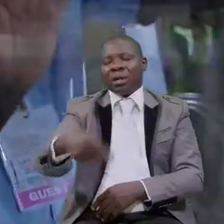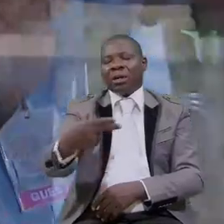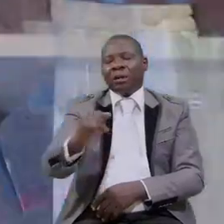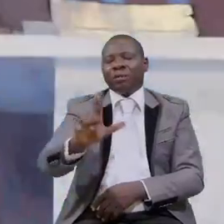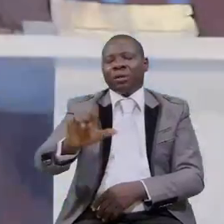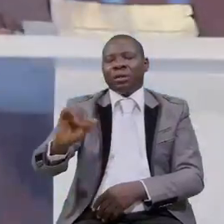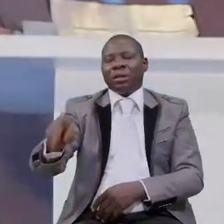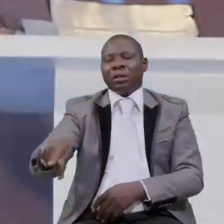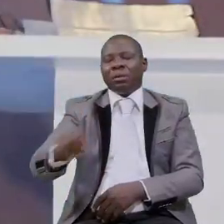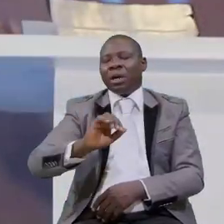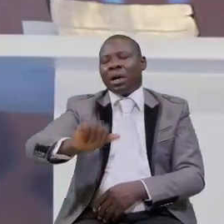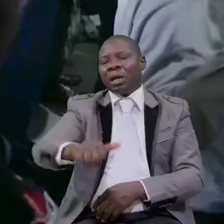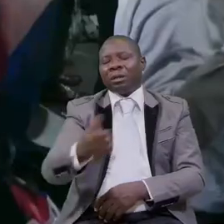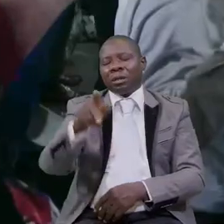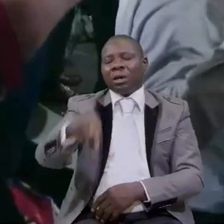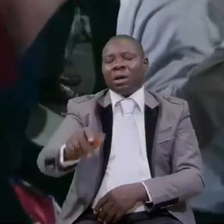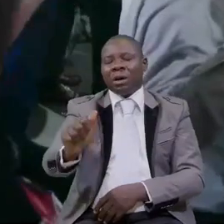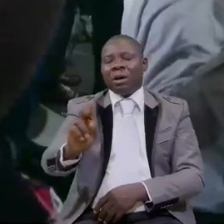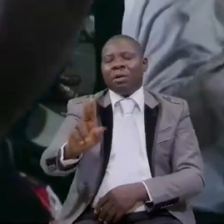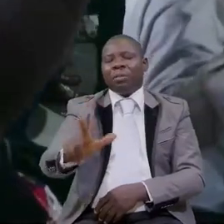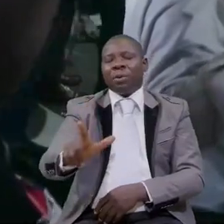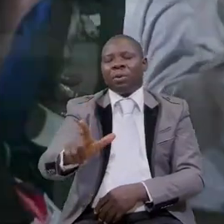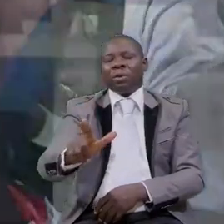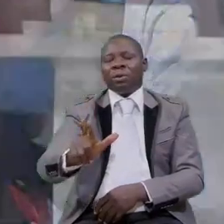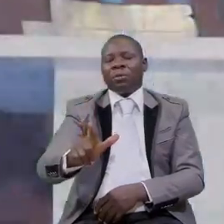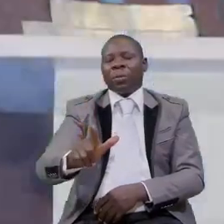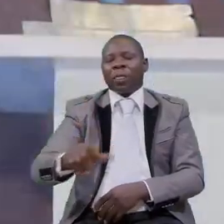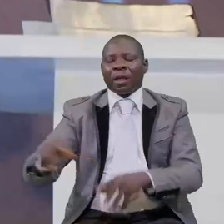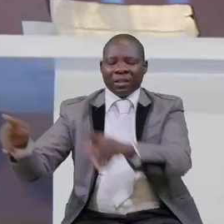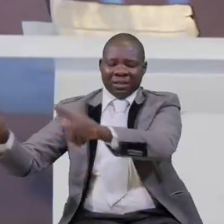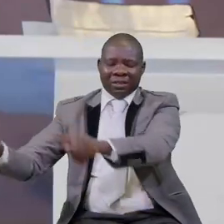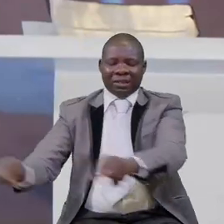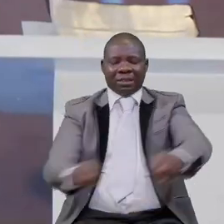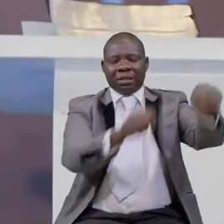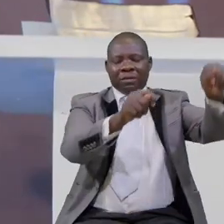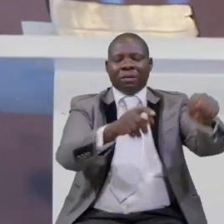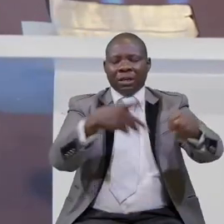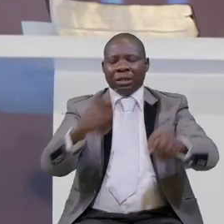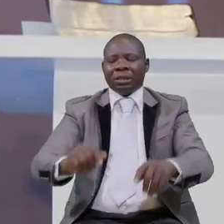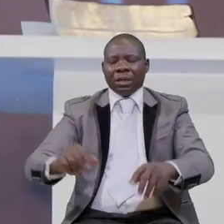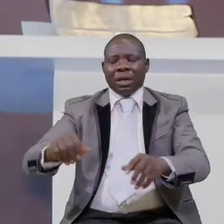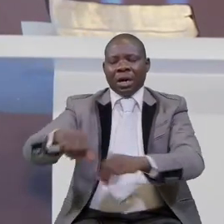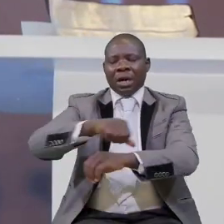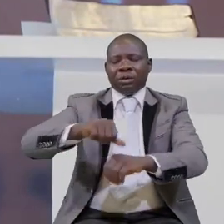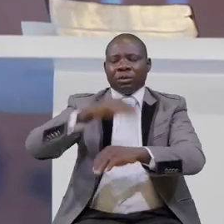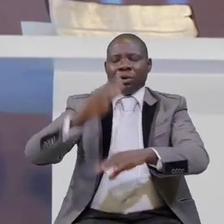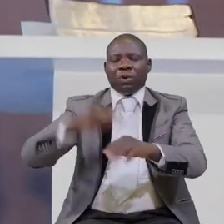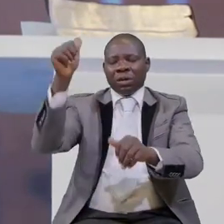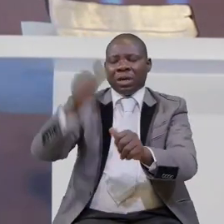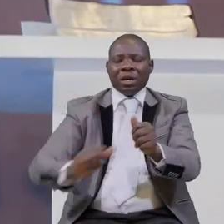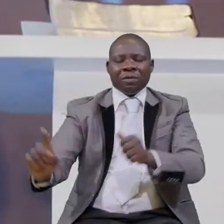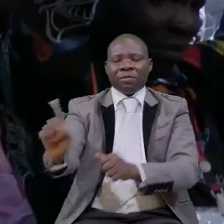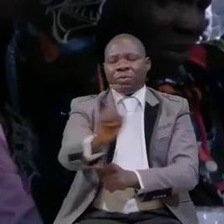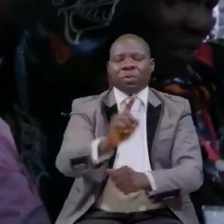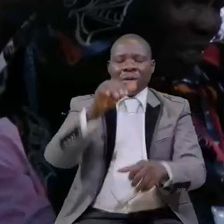Philippe, un autre Paul. Transfère l'onction sur chacun